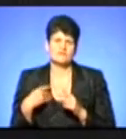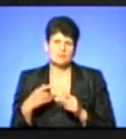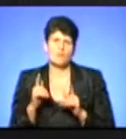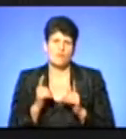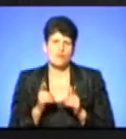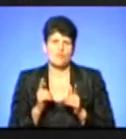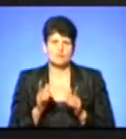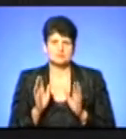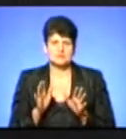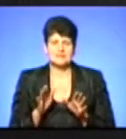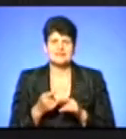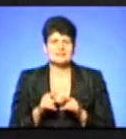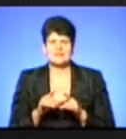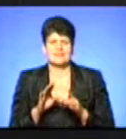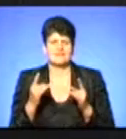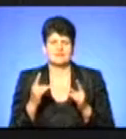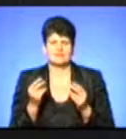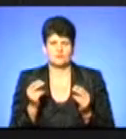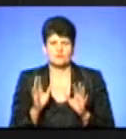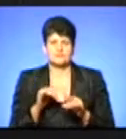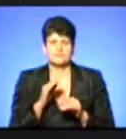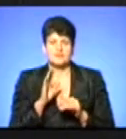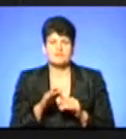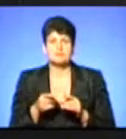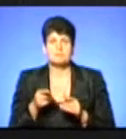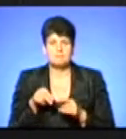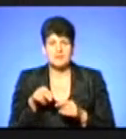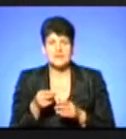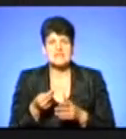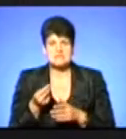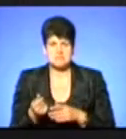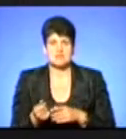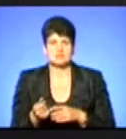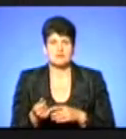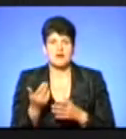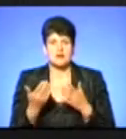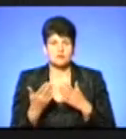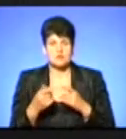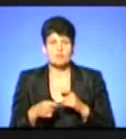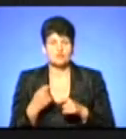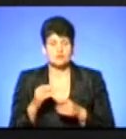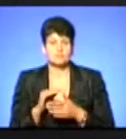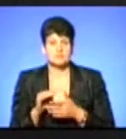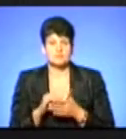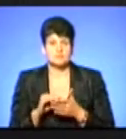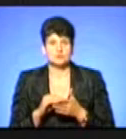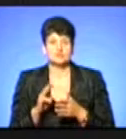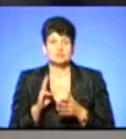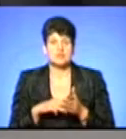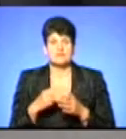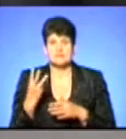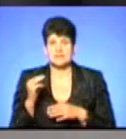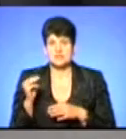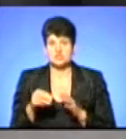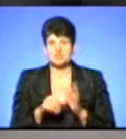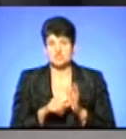погодиться, це ще не є невеликі гроші, але достатньо. Він їх піде і сплатить добровільно. Але якщо вже на порушника буде накладено розмір штрафу від 3 тисяч